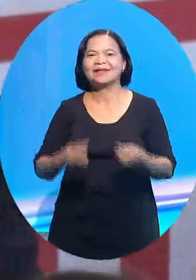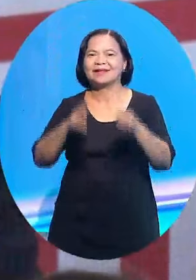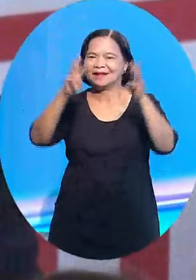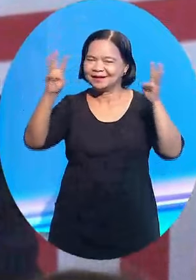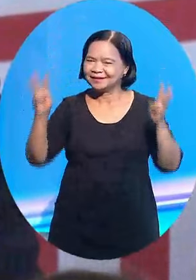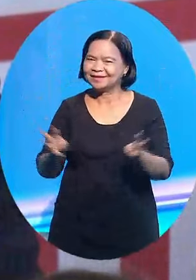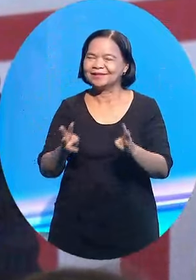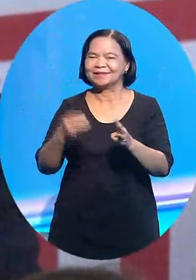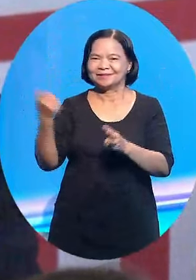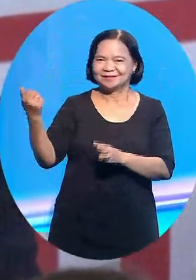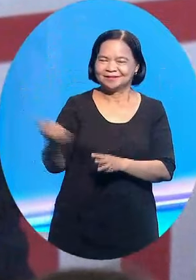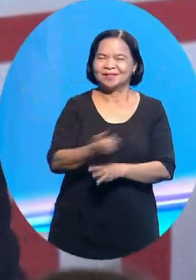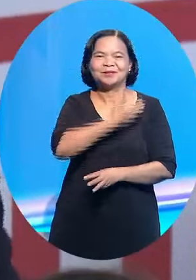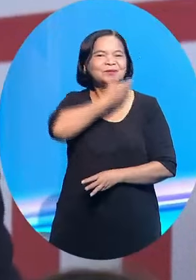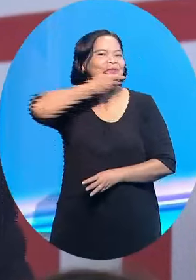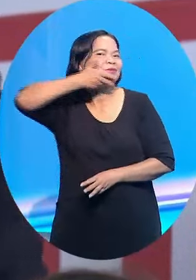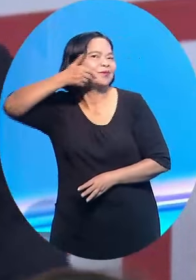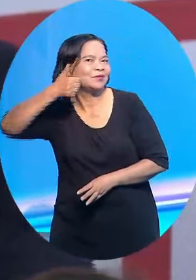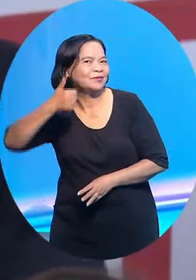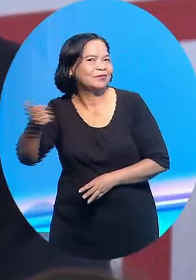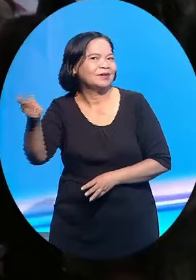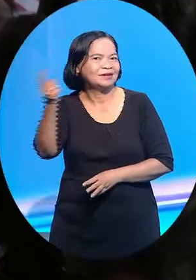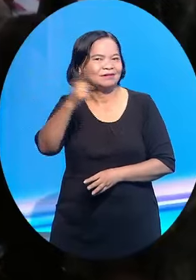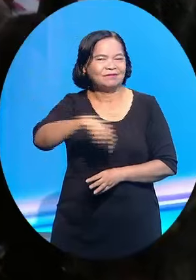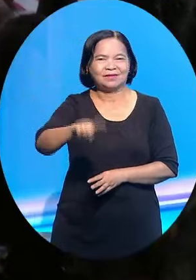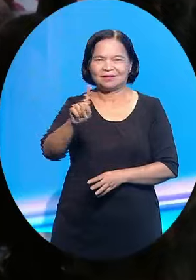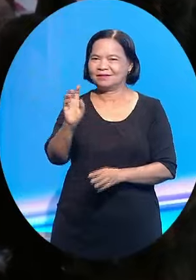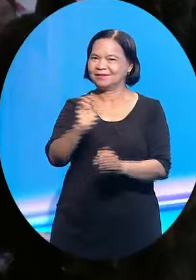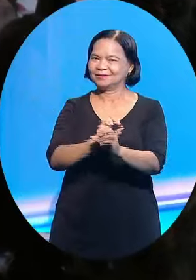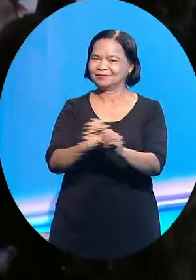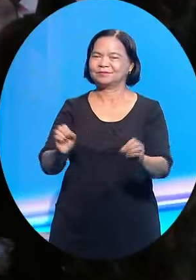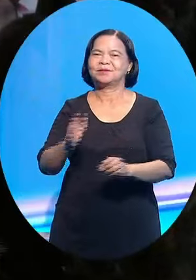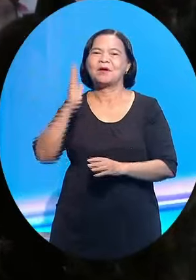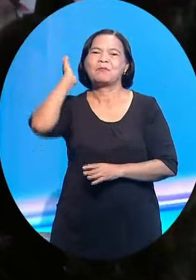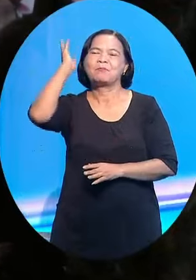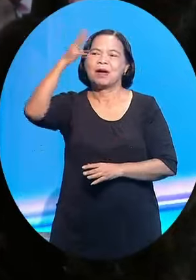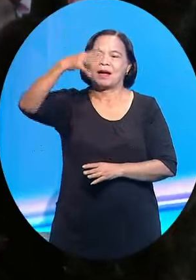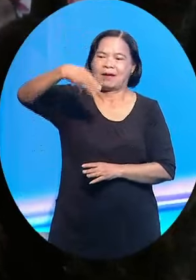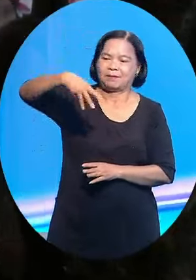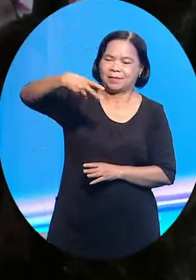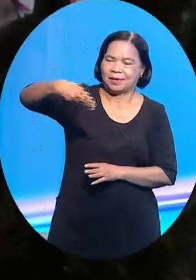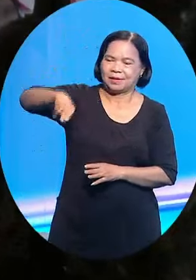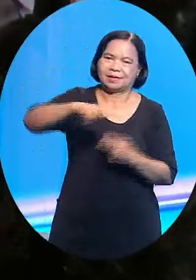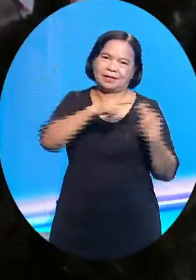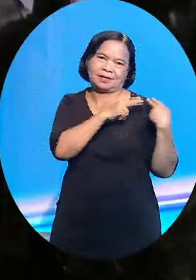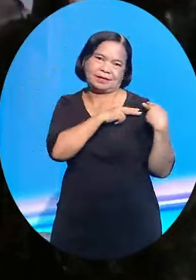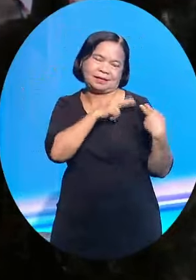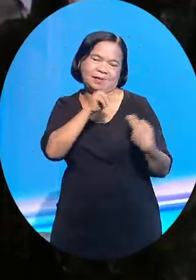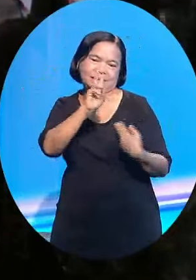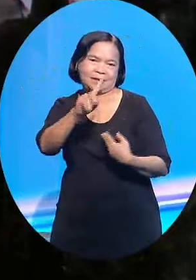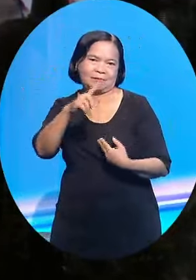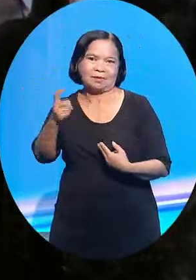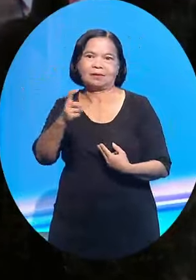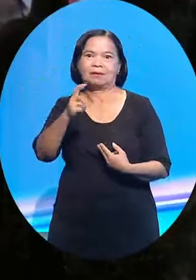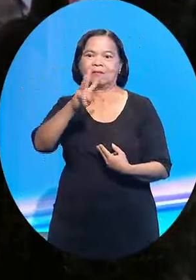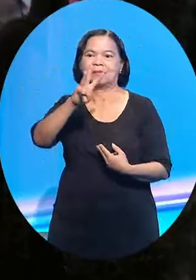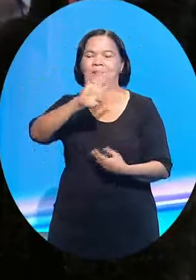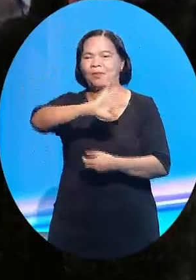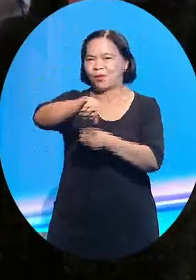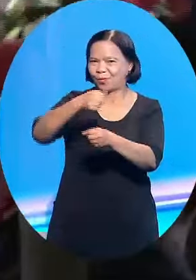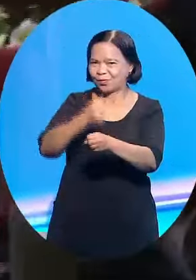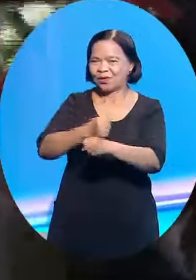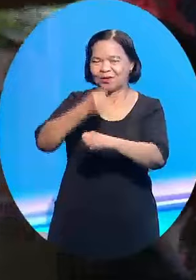Đó là thành tích tuyệt vời dù chúng ta không về nhất. Bà Marine nhậm chức vào năm 2019 khi mới 34 tuổi, là